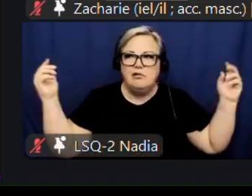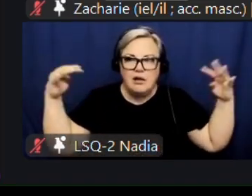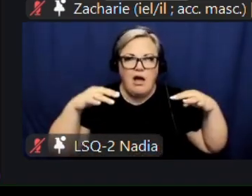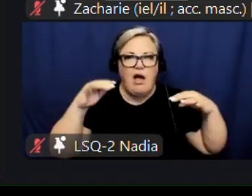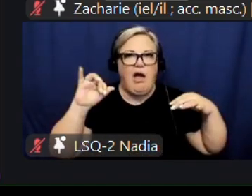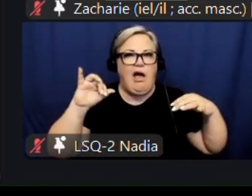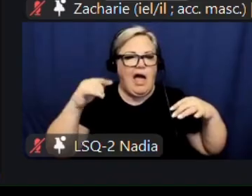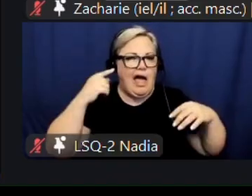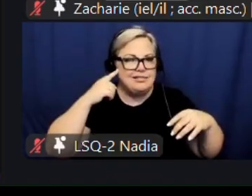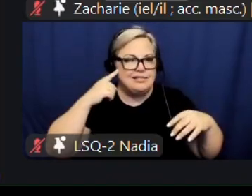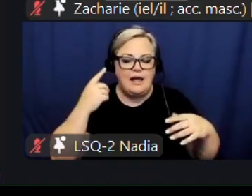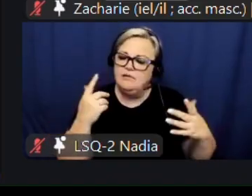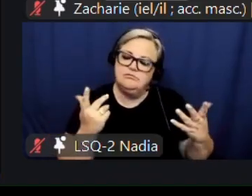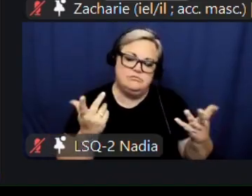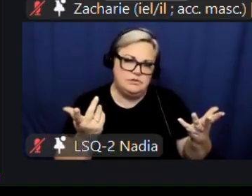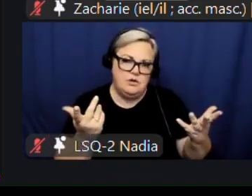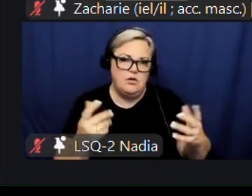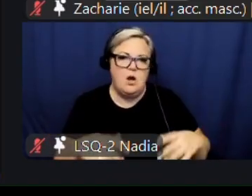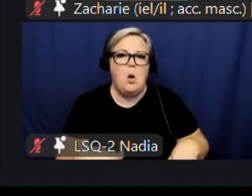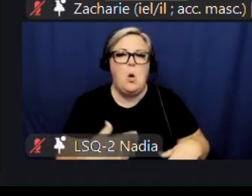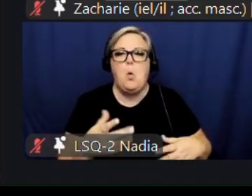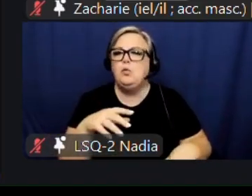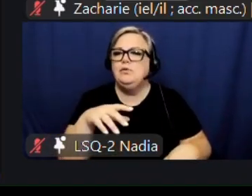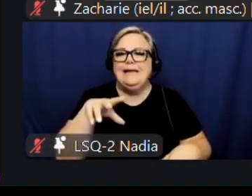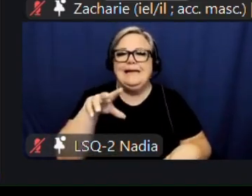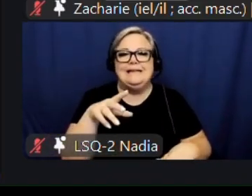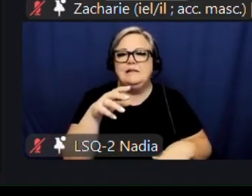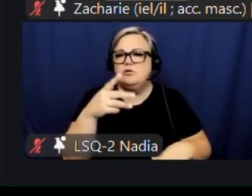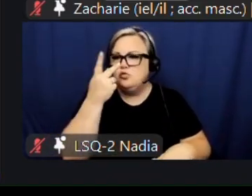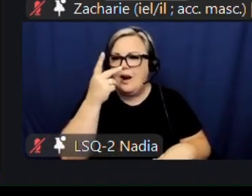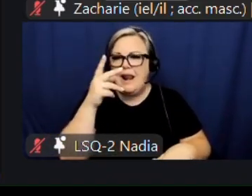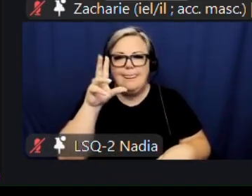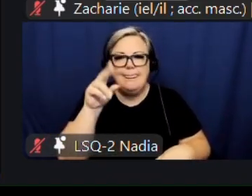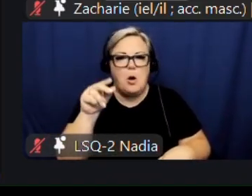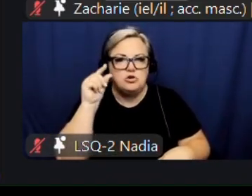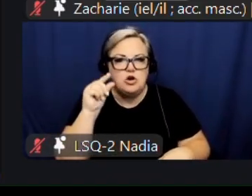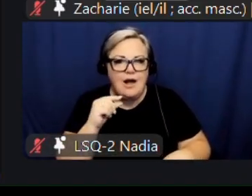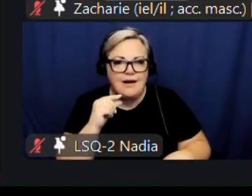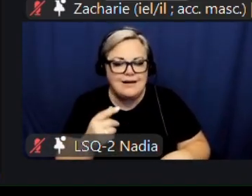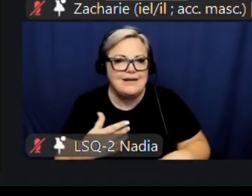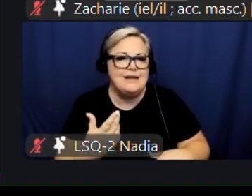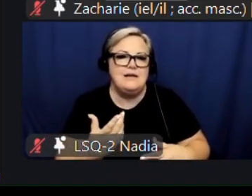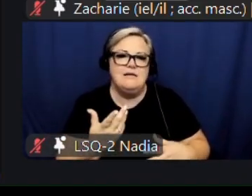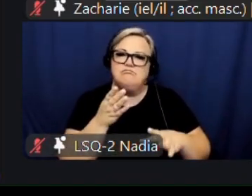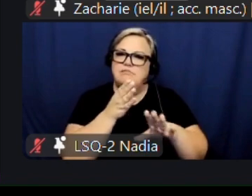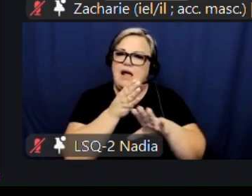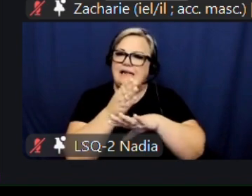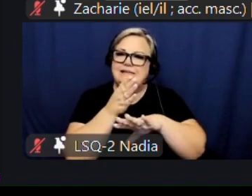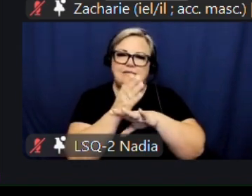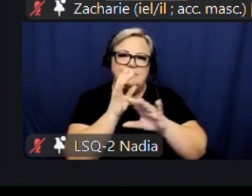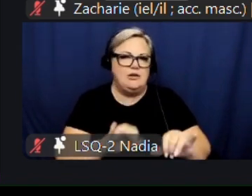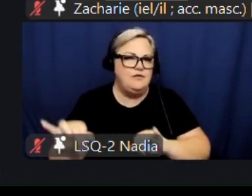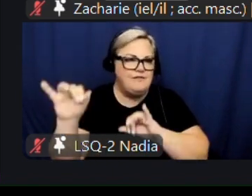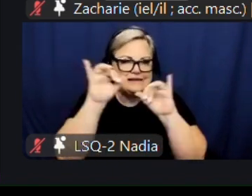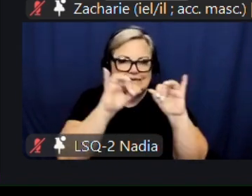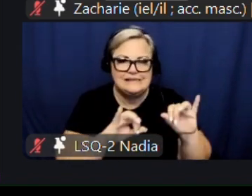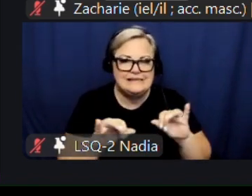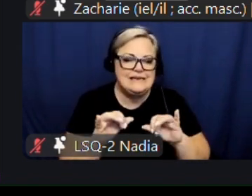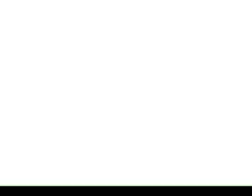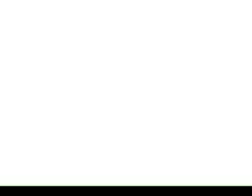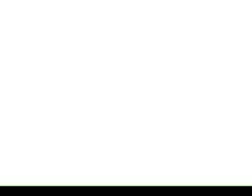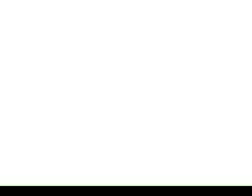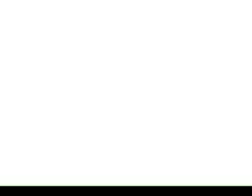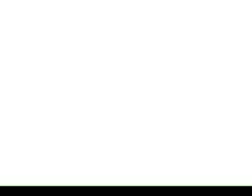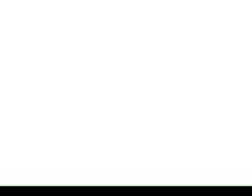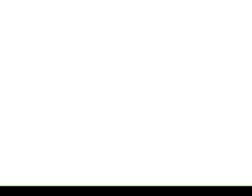Euh, D'autres petites choses comme des toilettes non genrées et des mesures d'accessibilité universelle, des textes en braille, des